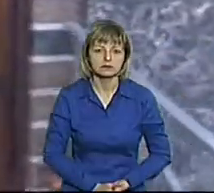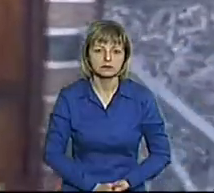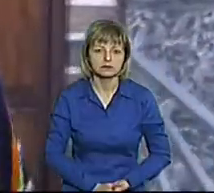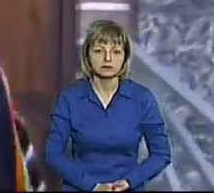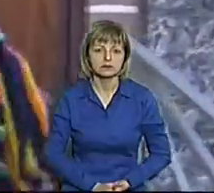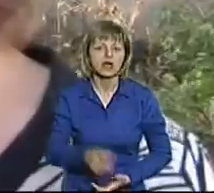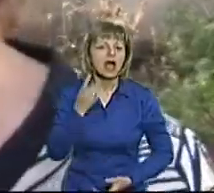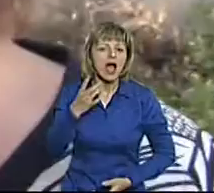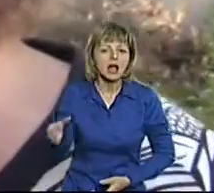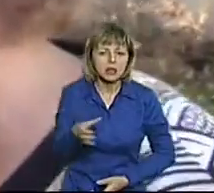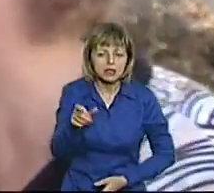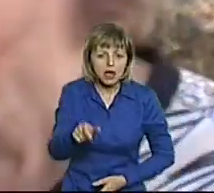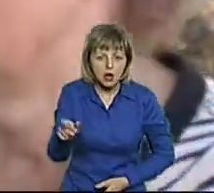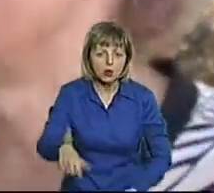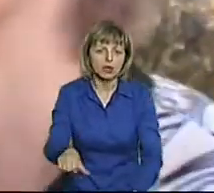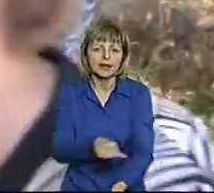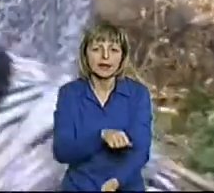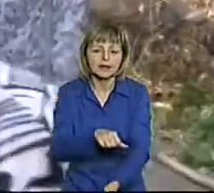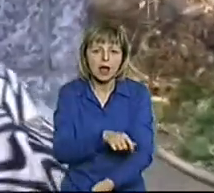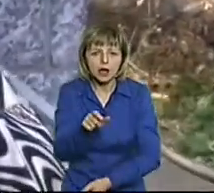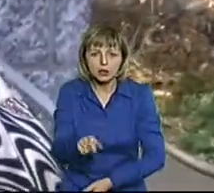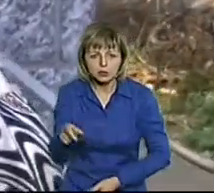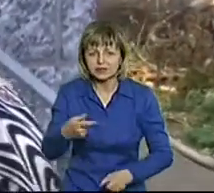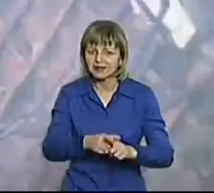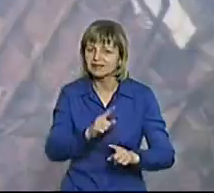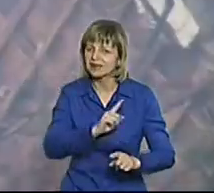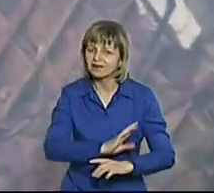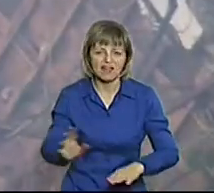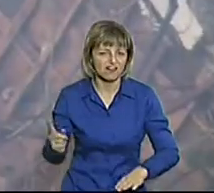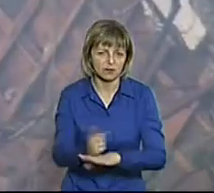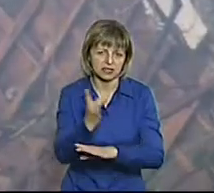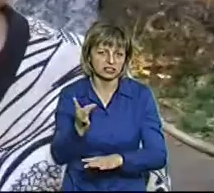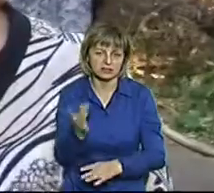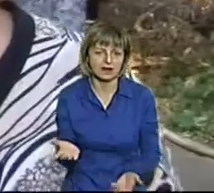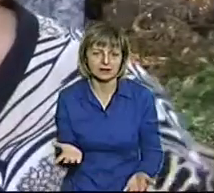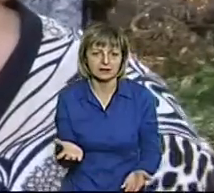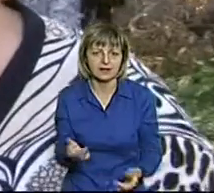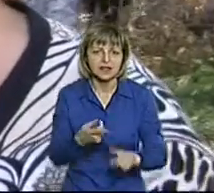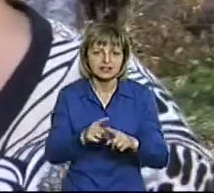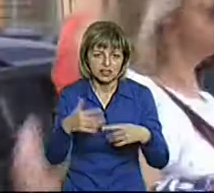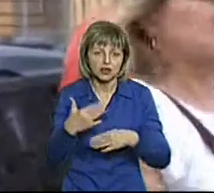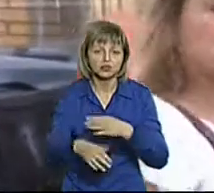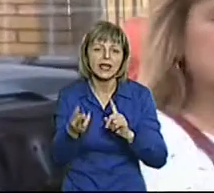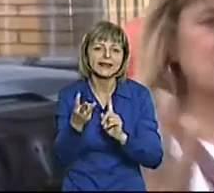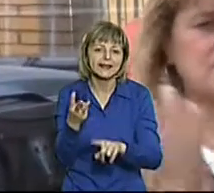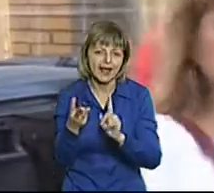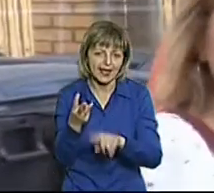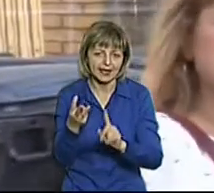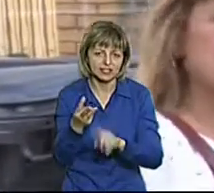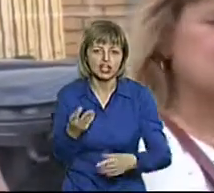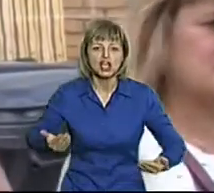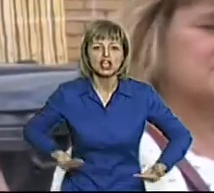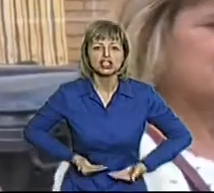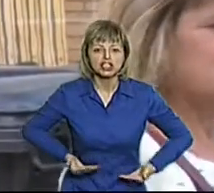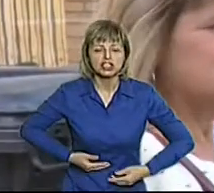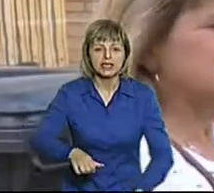Там на алкоголіки, наркотики. Це вже не перший раз горить. Це вже третій. Жили наркомани, в